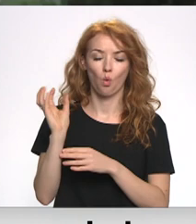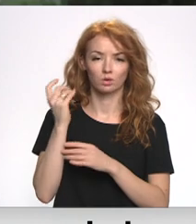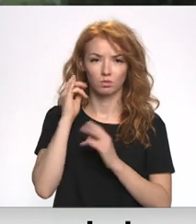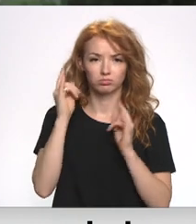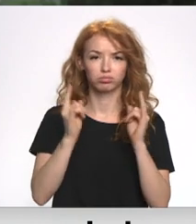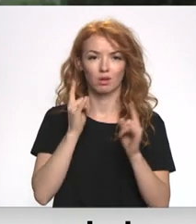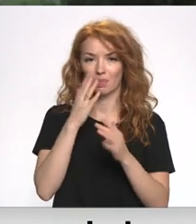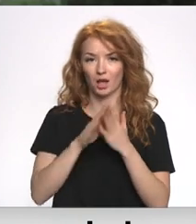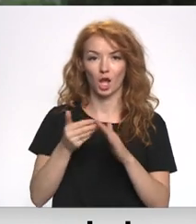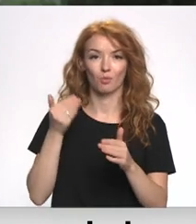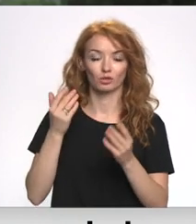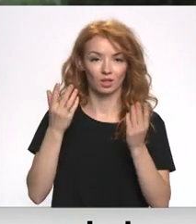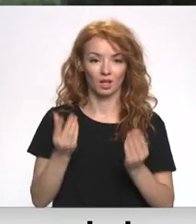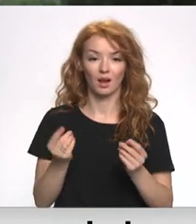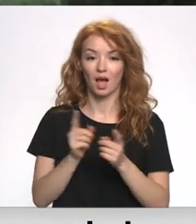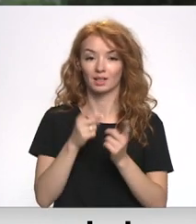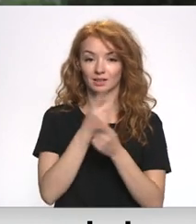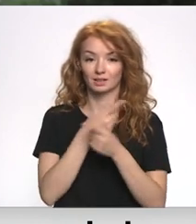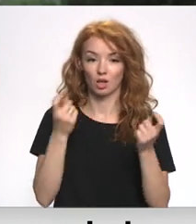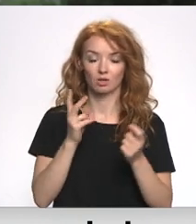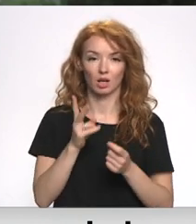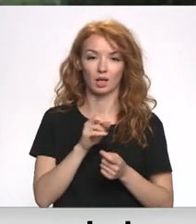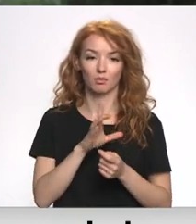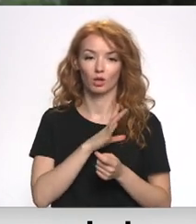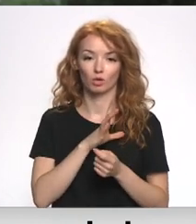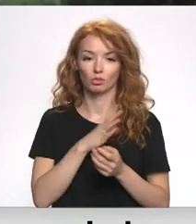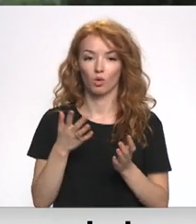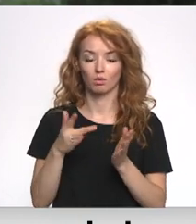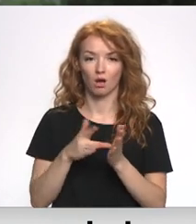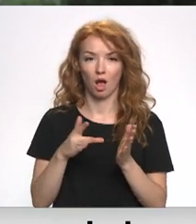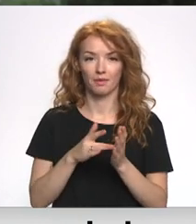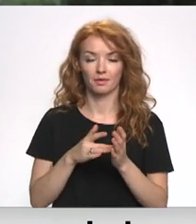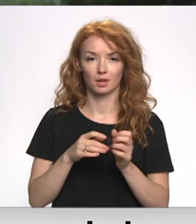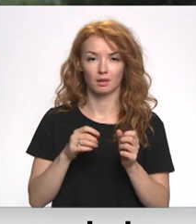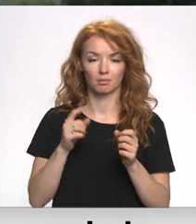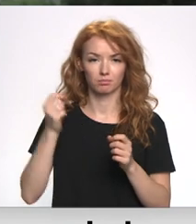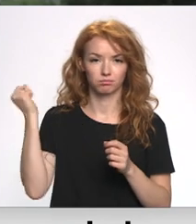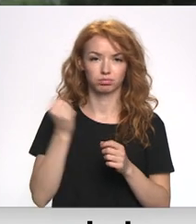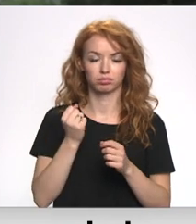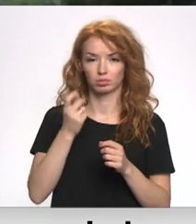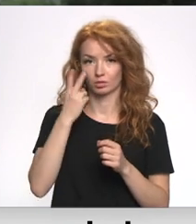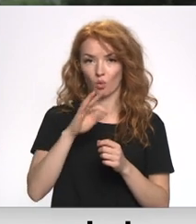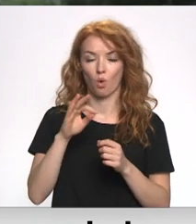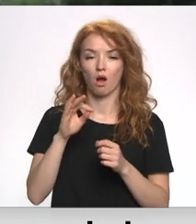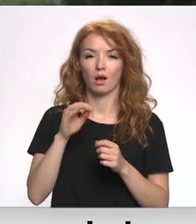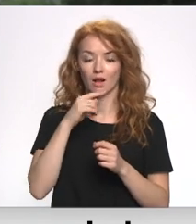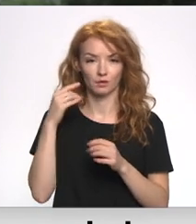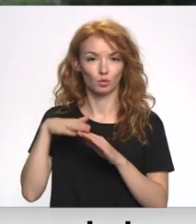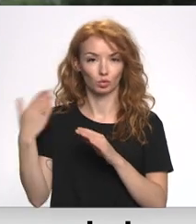iepriekšējās dienās. Un tāpat arī ir ziņots, ka ir bijuši kādas triecieni no Krievijas puses arī Harkivas